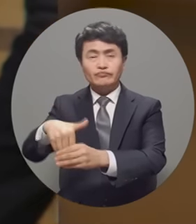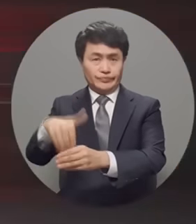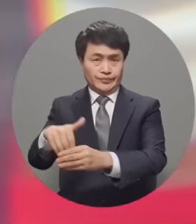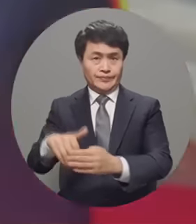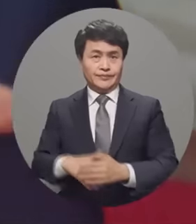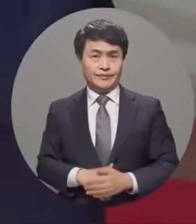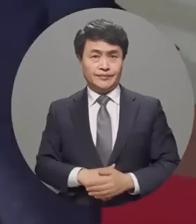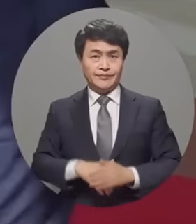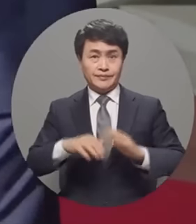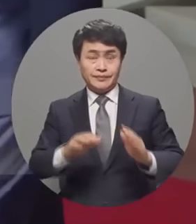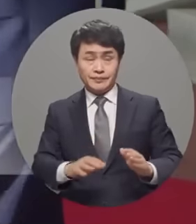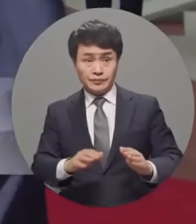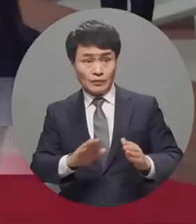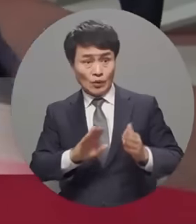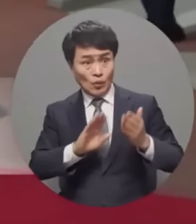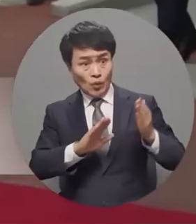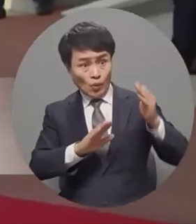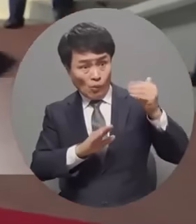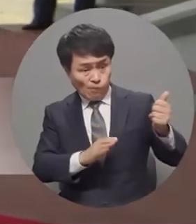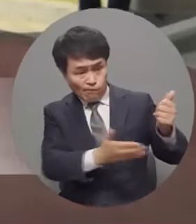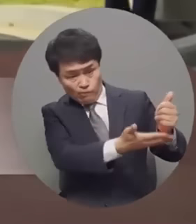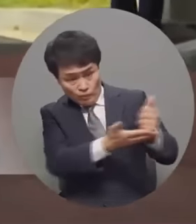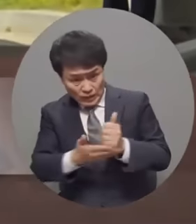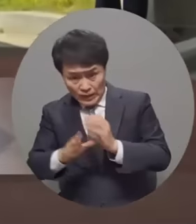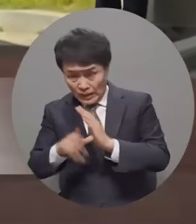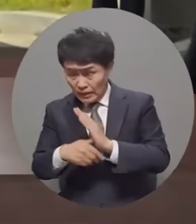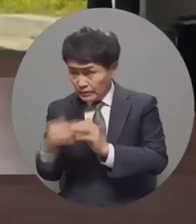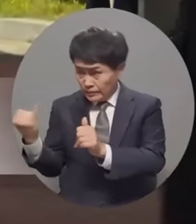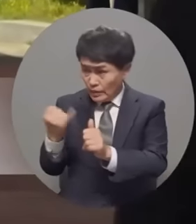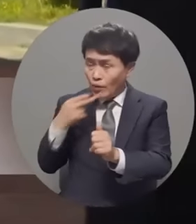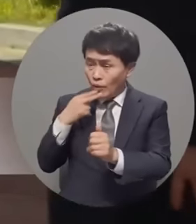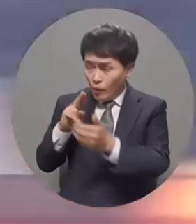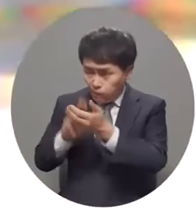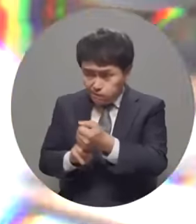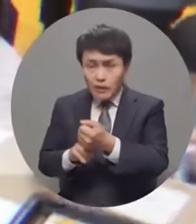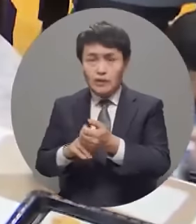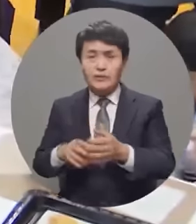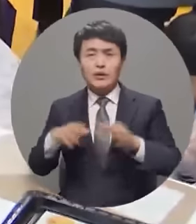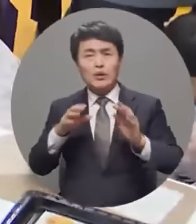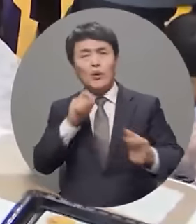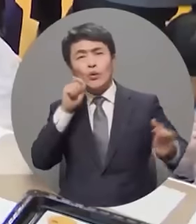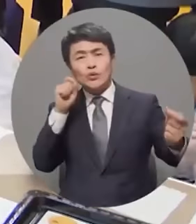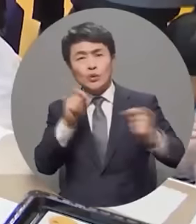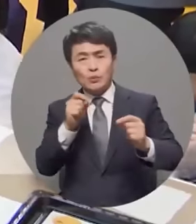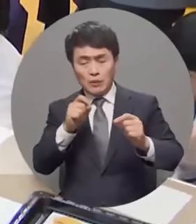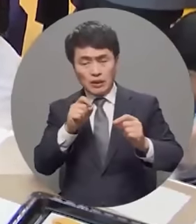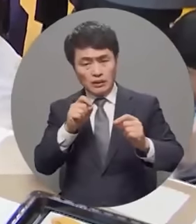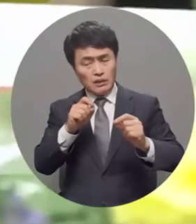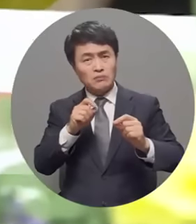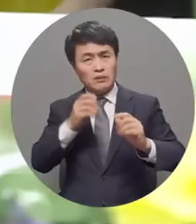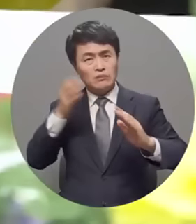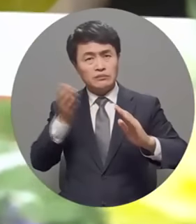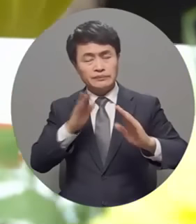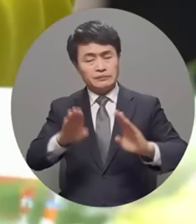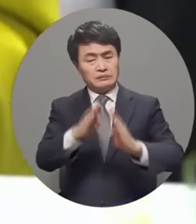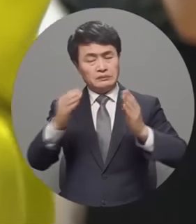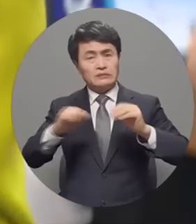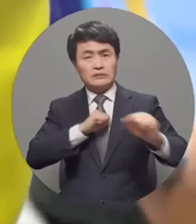외국 정상 방문에도 등장하지 않고 자행하던 김 여사는 조만간 공개 활동을 재개할 걸로